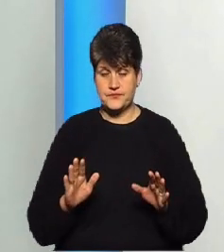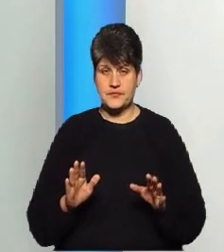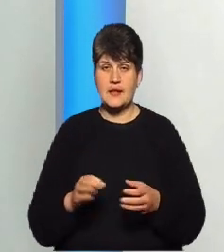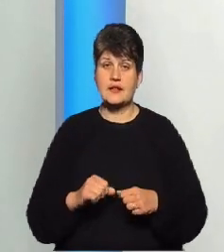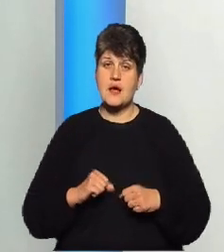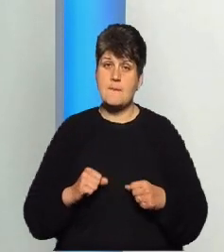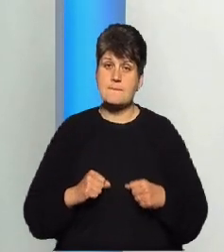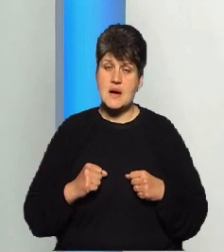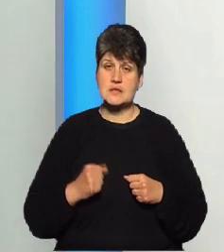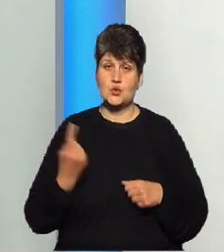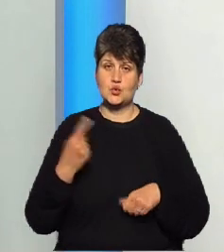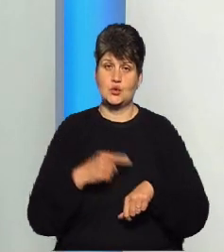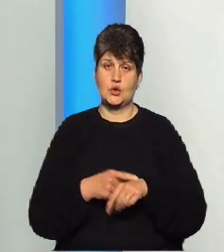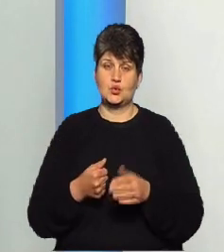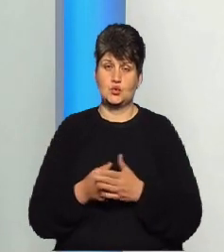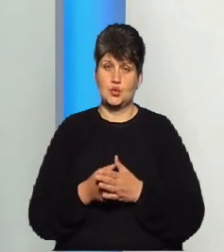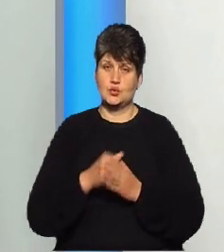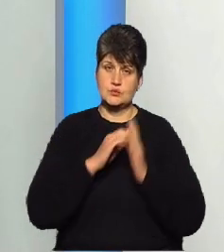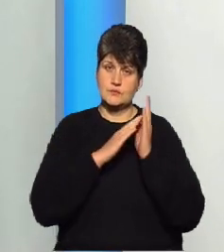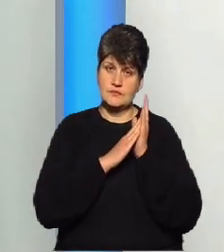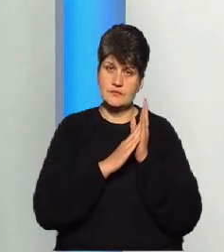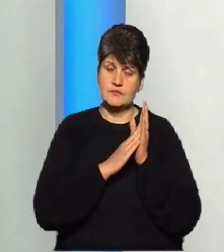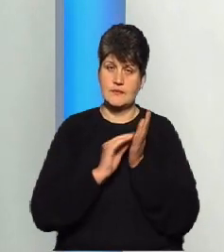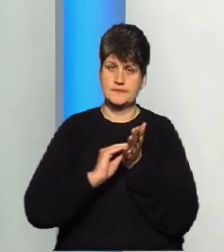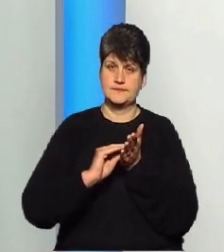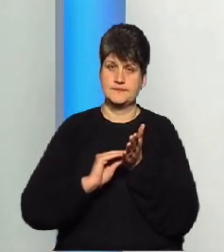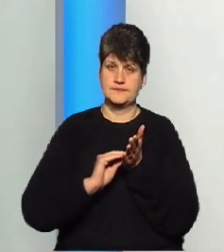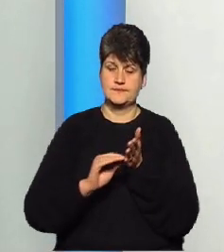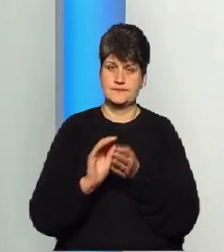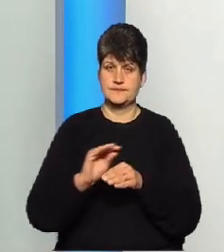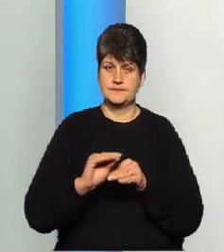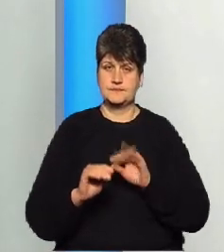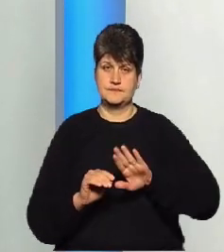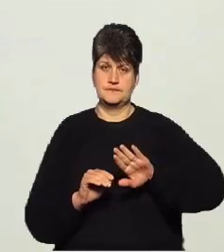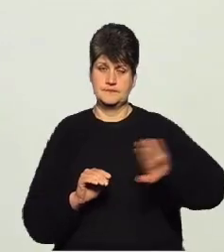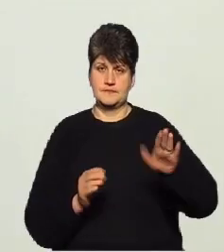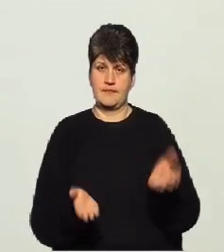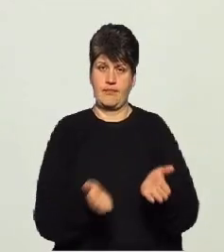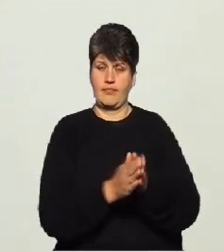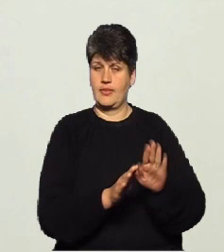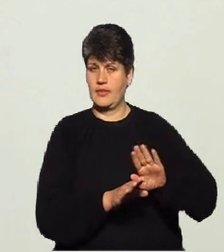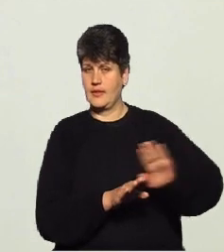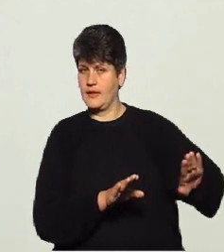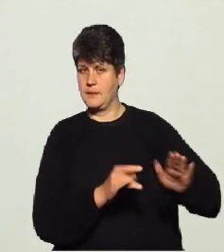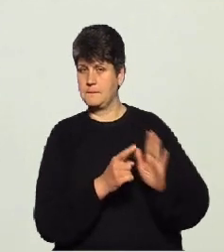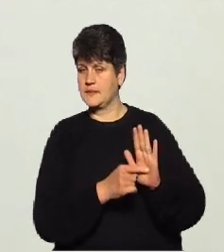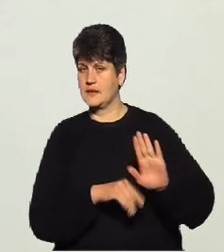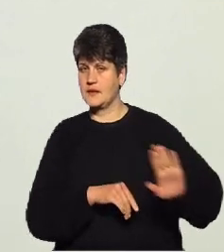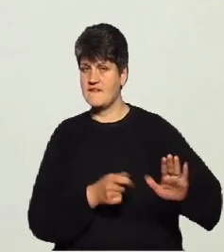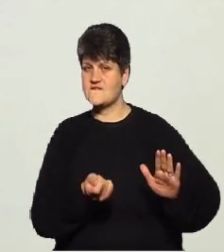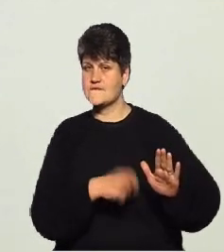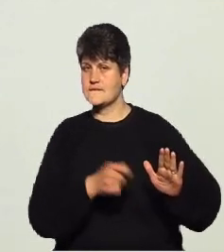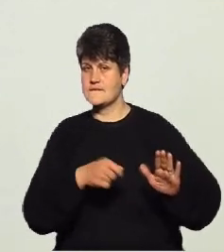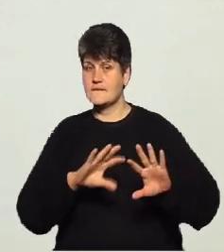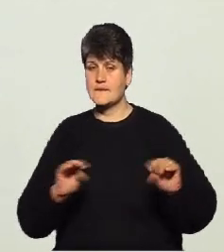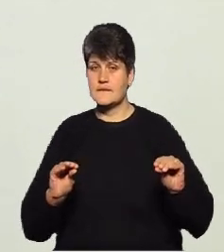сну повідписувати все, що можна, позакривати всі питання, повиключати і таки налаштуватися на